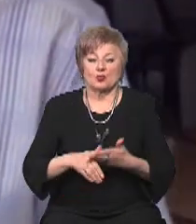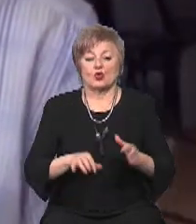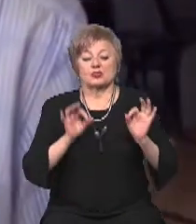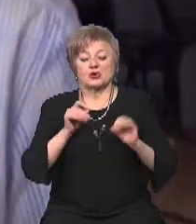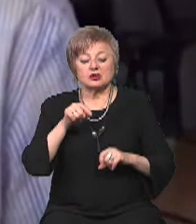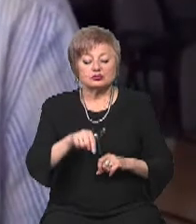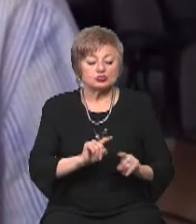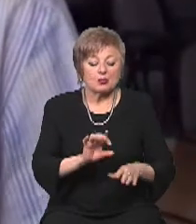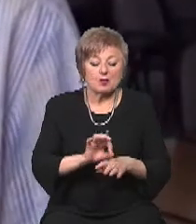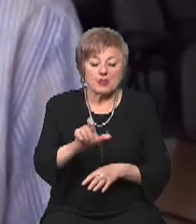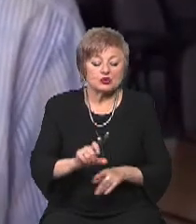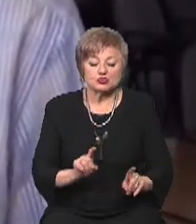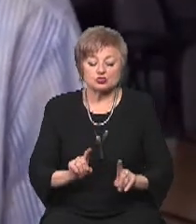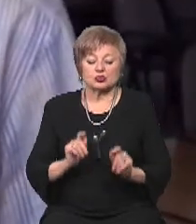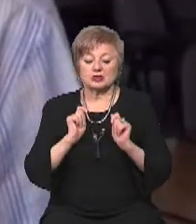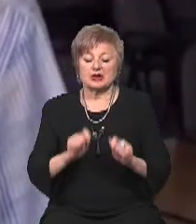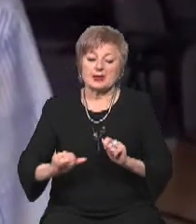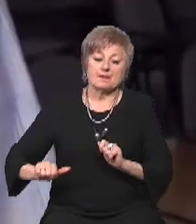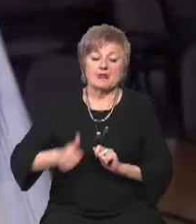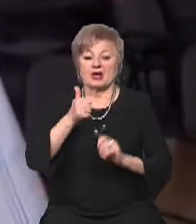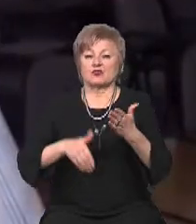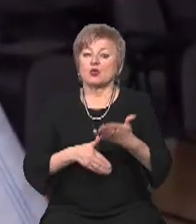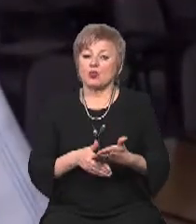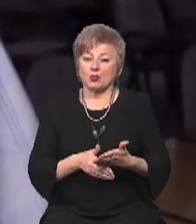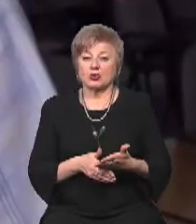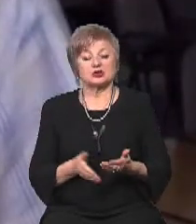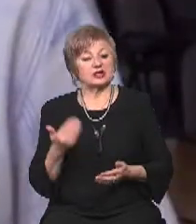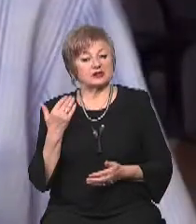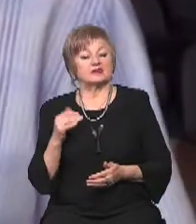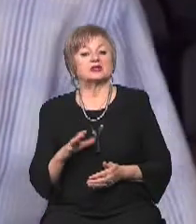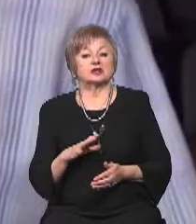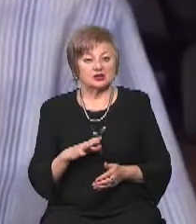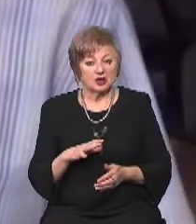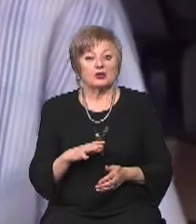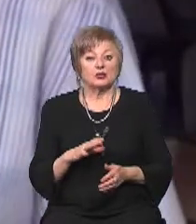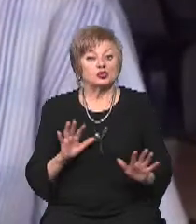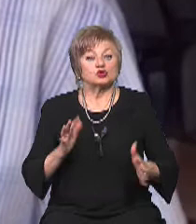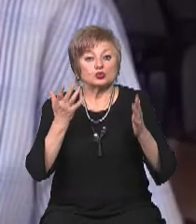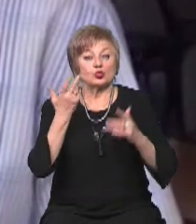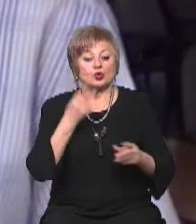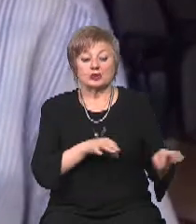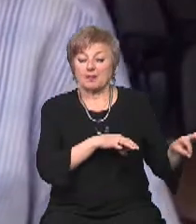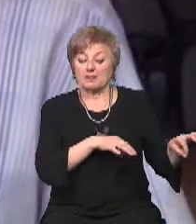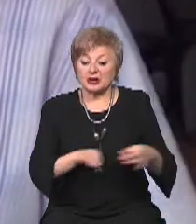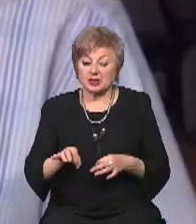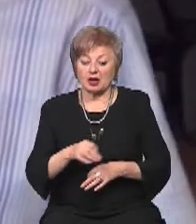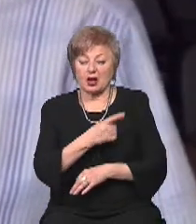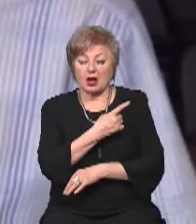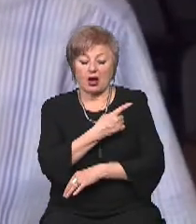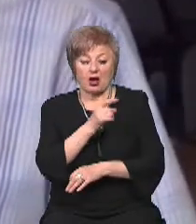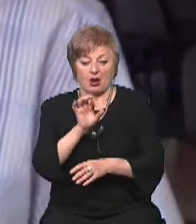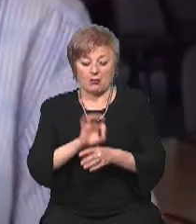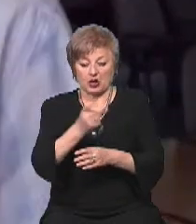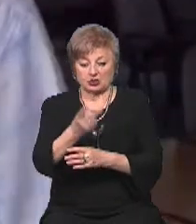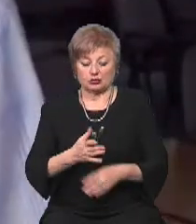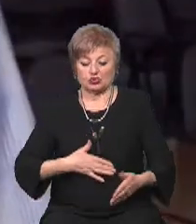що з пацієнтом і як надавати першу допомогу. Нещодавно був випадок, коли ми приїхали на виклики, пацієнт лежав на животі.